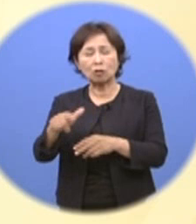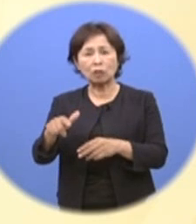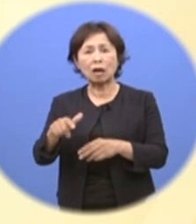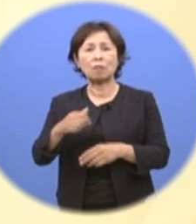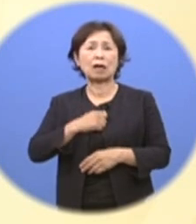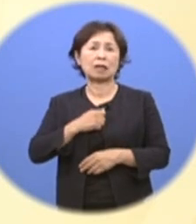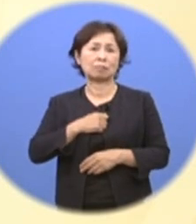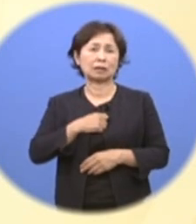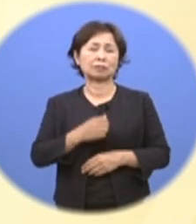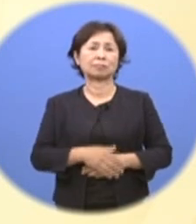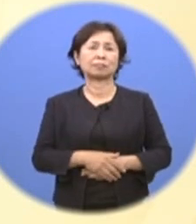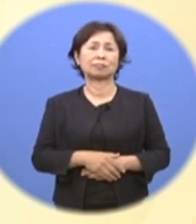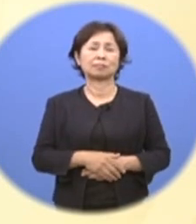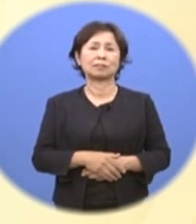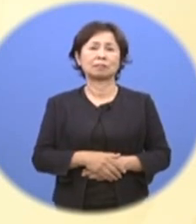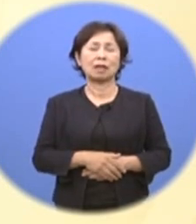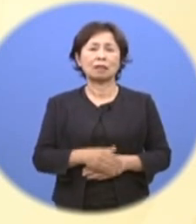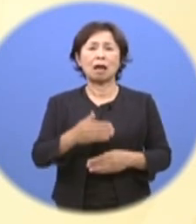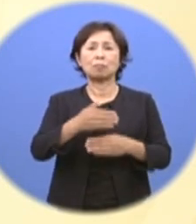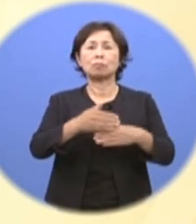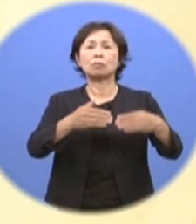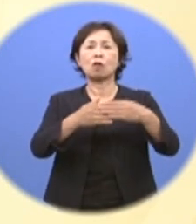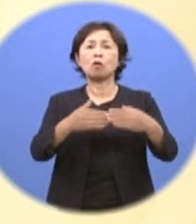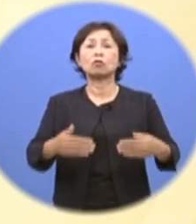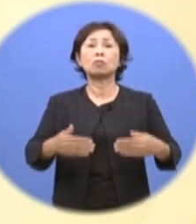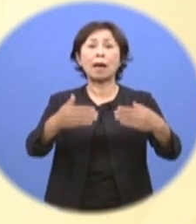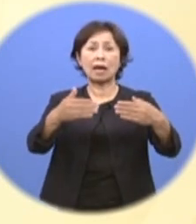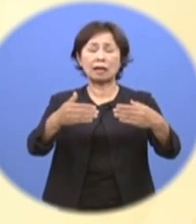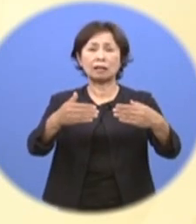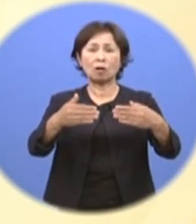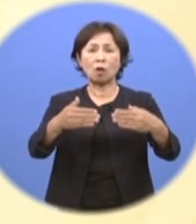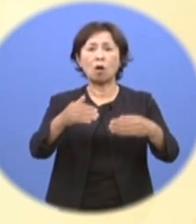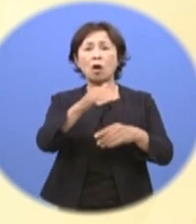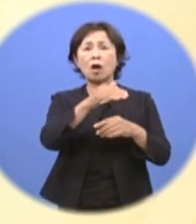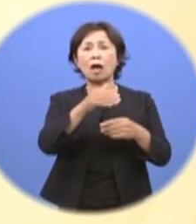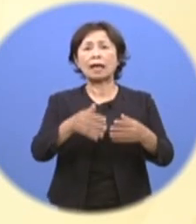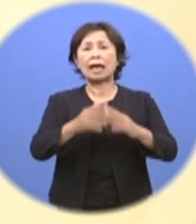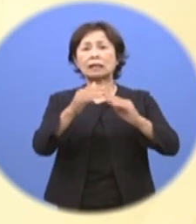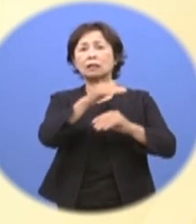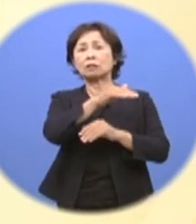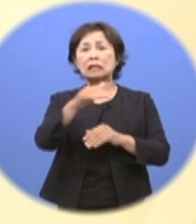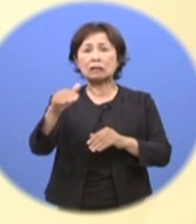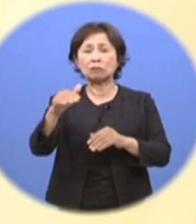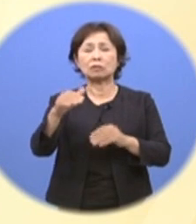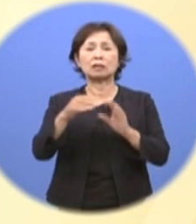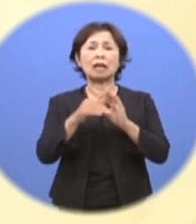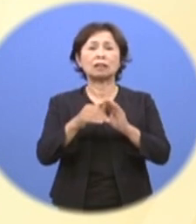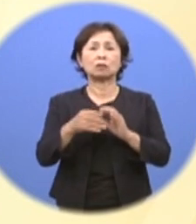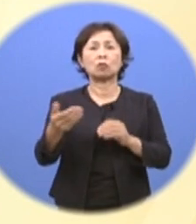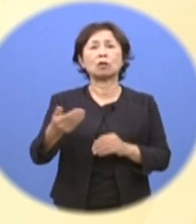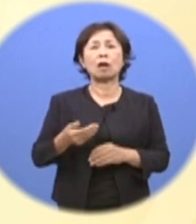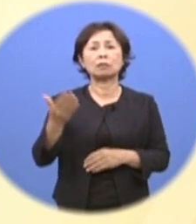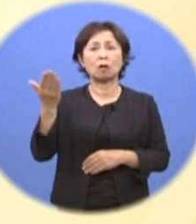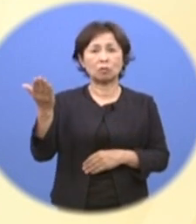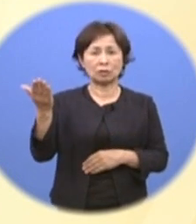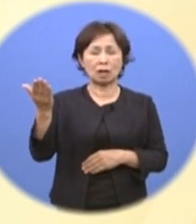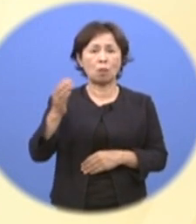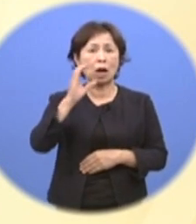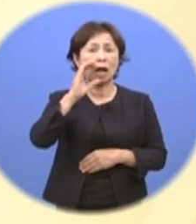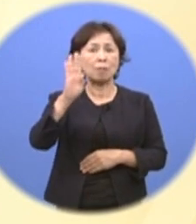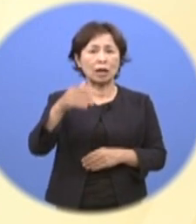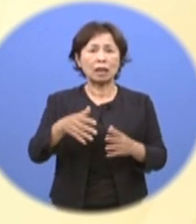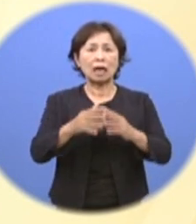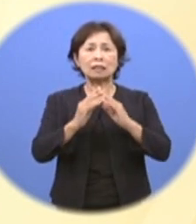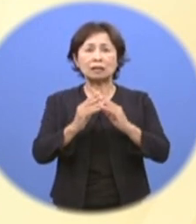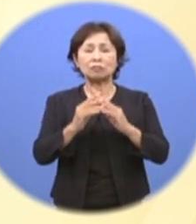塀の建築基準に関するお問い合わせは和歌山県建築住宅課まで、ブロック塀の撤